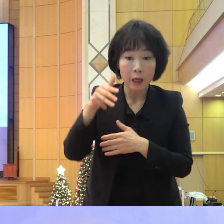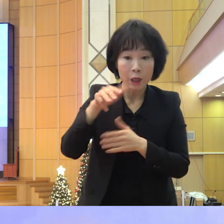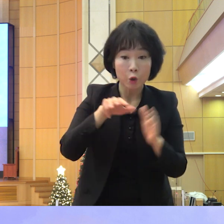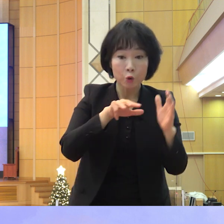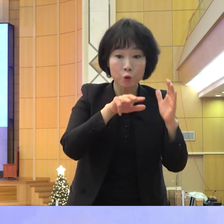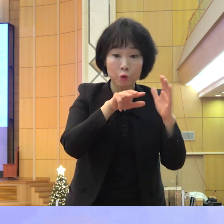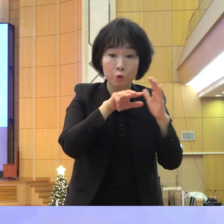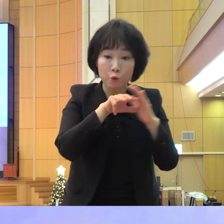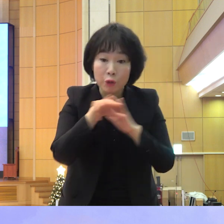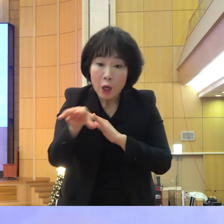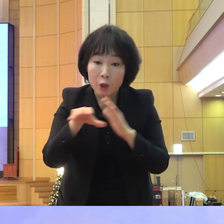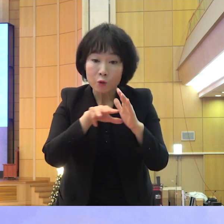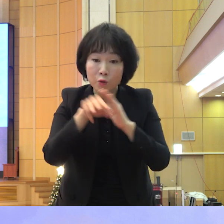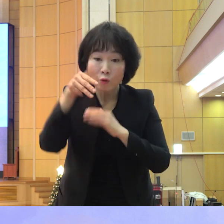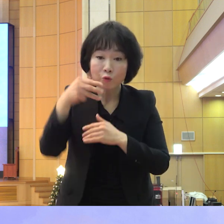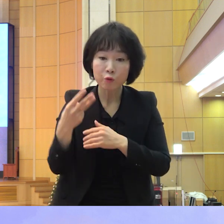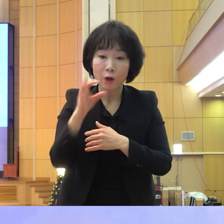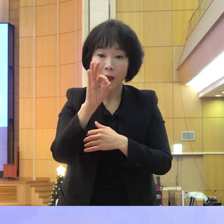출애굽기